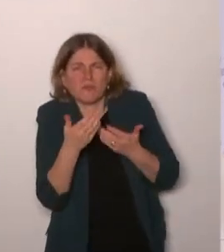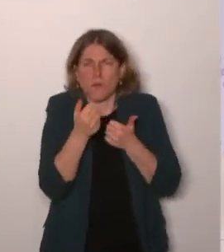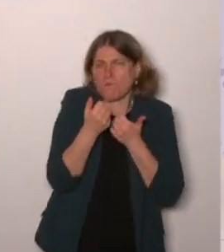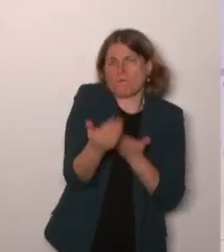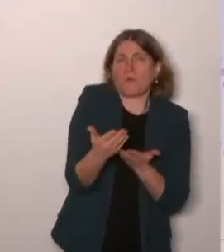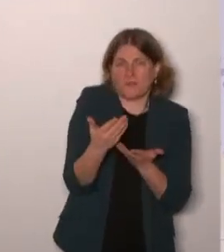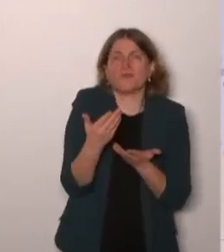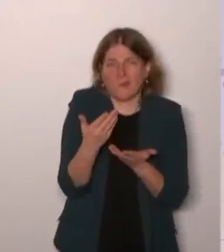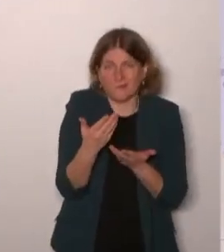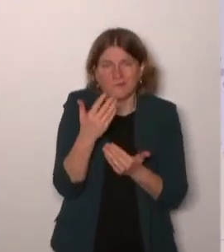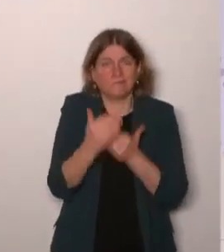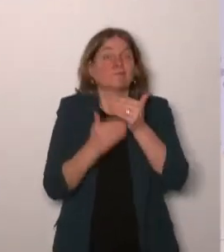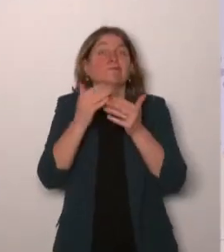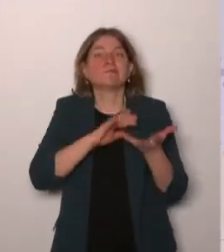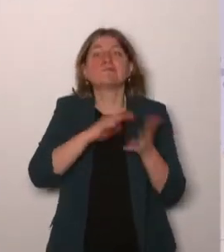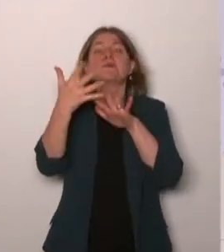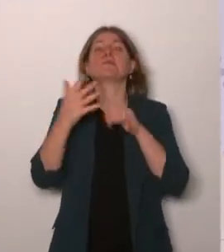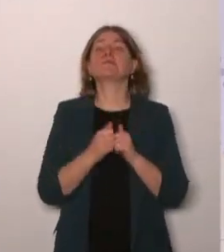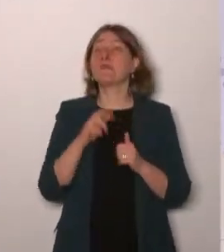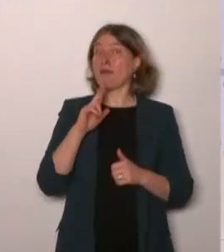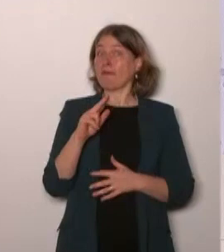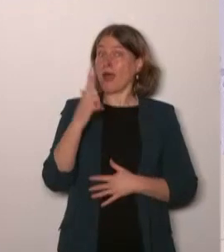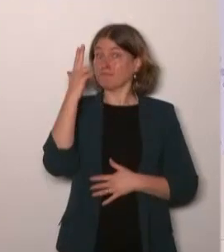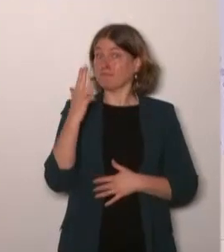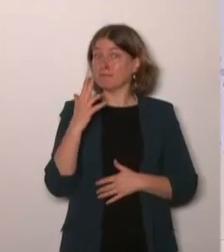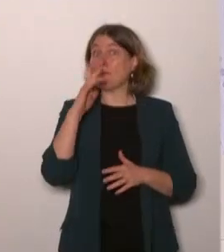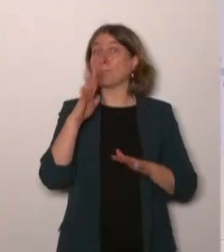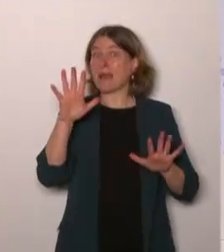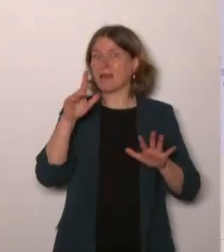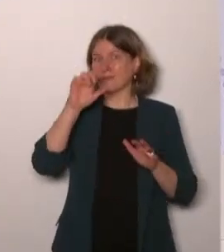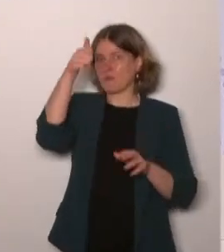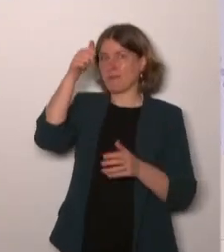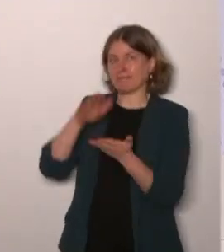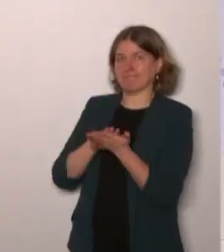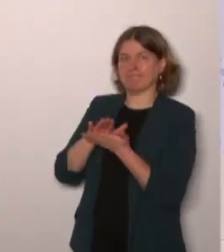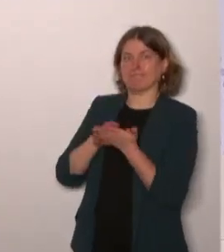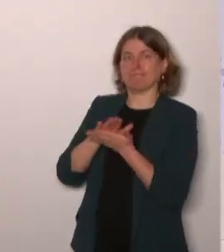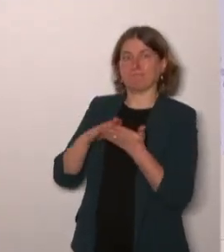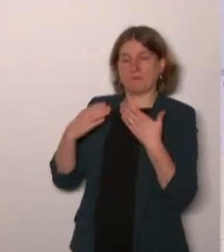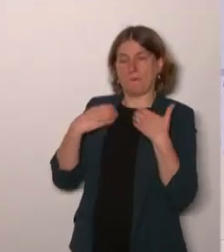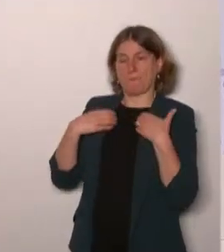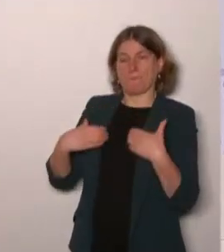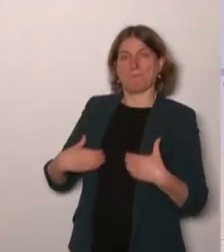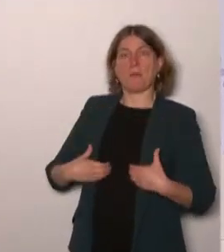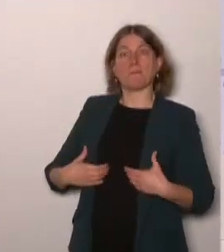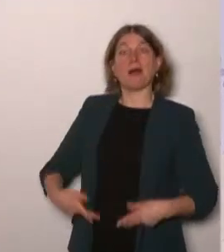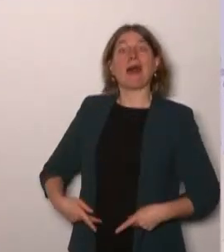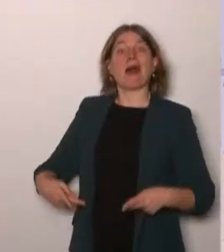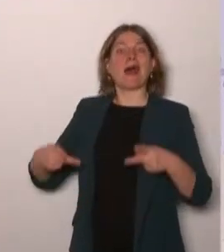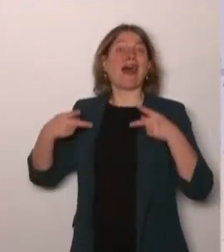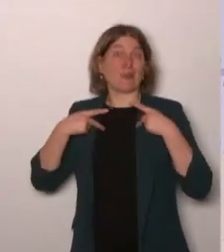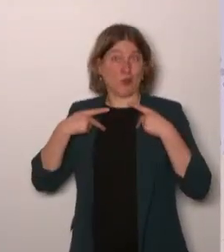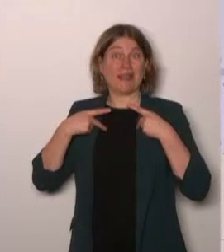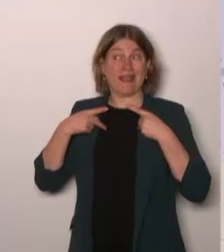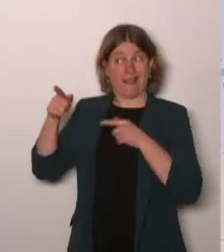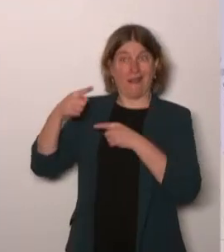On va tout de suite débuter. Avant, je voudrais juste excuser les membres des ateliers qui se tiennent en parallèle, parce que je crois qu'il des